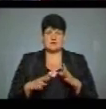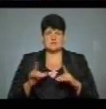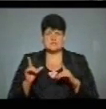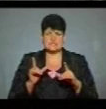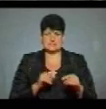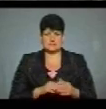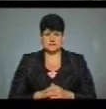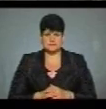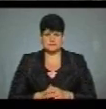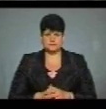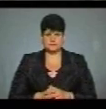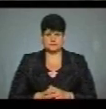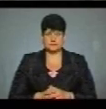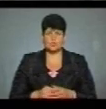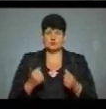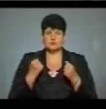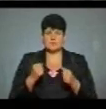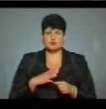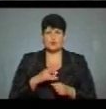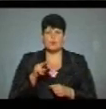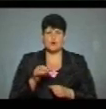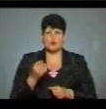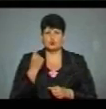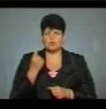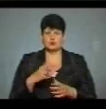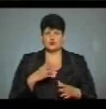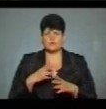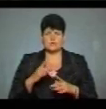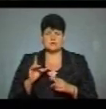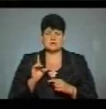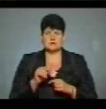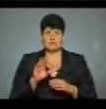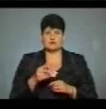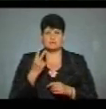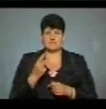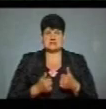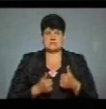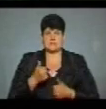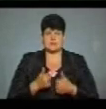заїздами. У спортсменів було по одному тренувальному заїзду, після того по 2 змагальних.